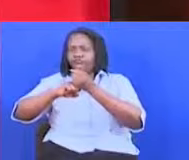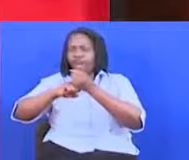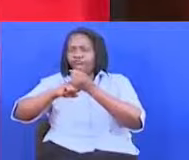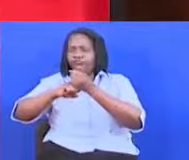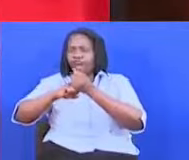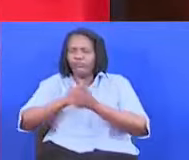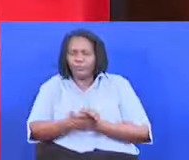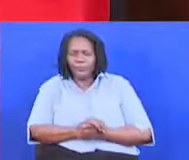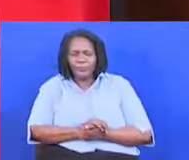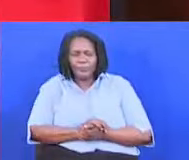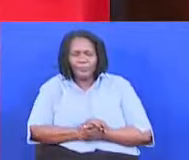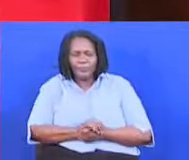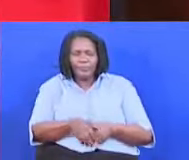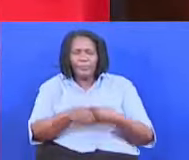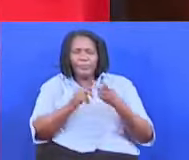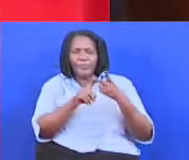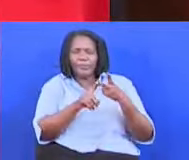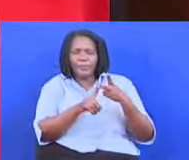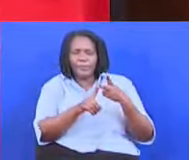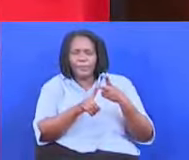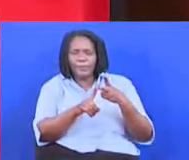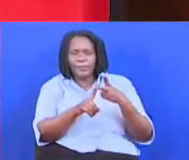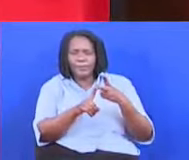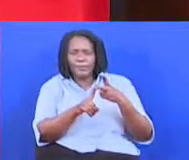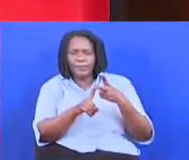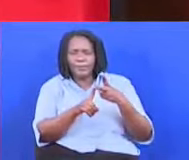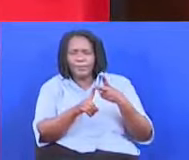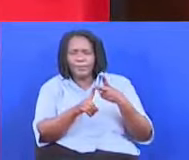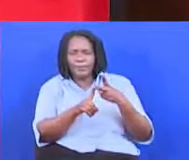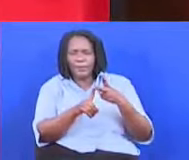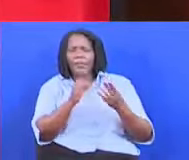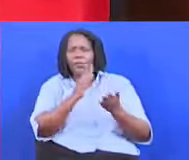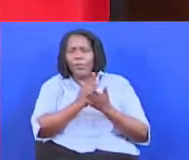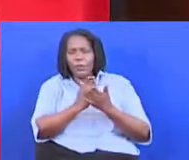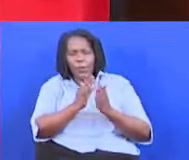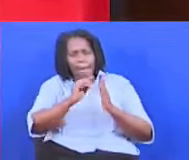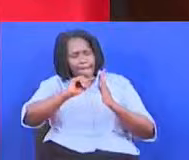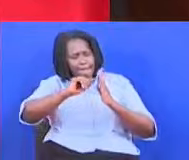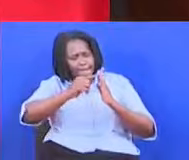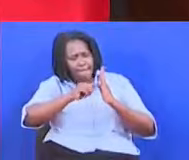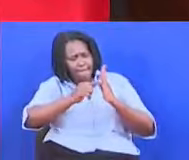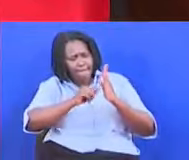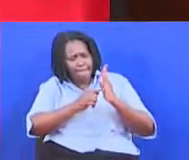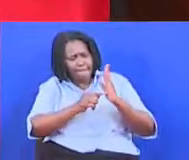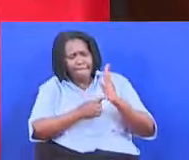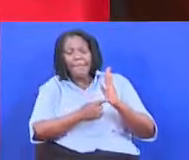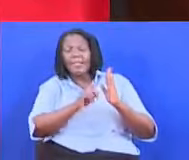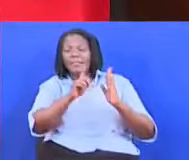Swali la pili, Mheshimiwa Spika, pamoja na kuwa na hadidu za rejea, yani KPIs,